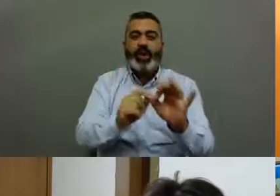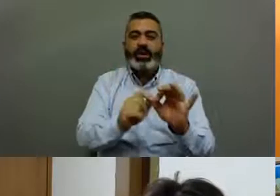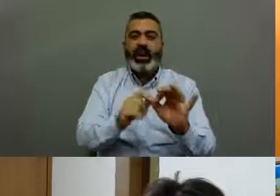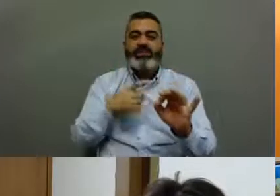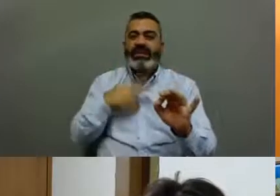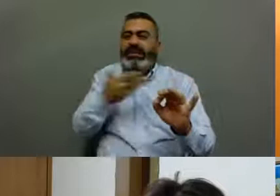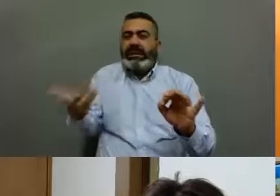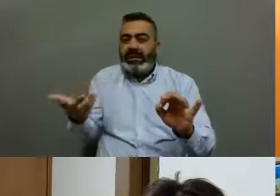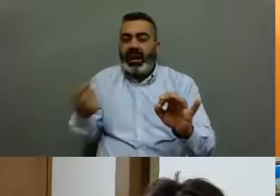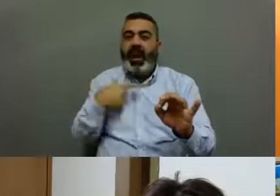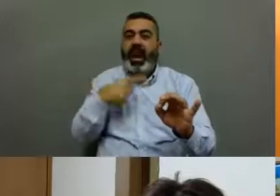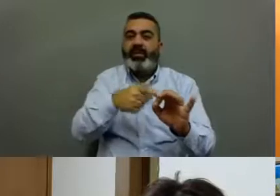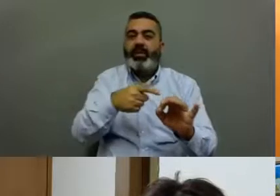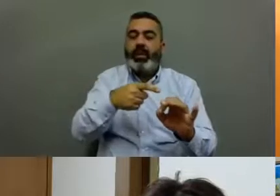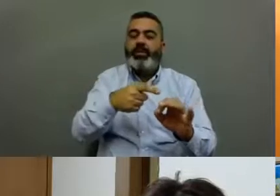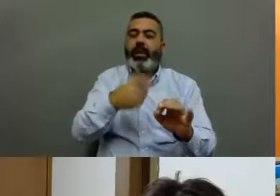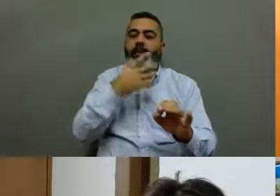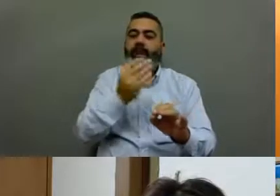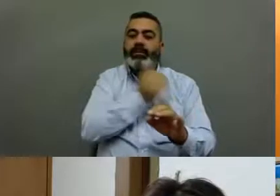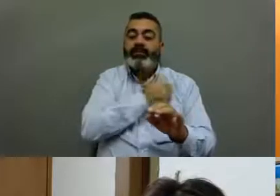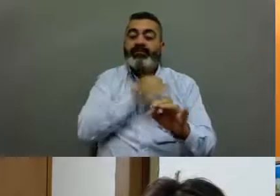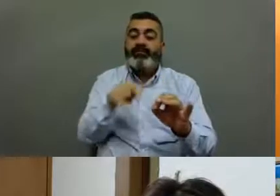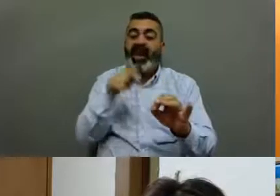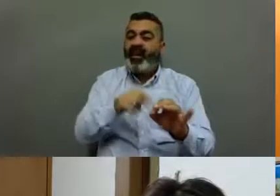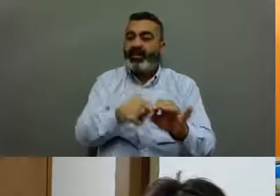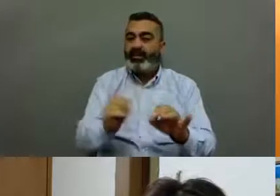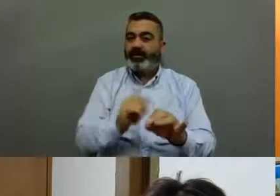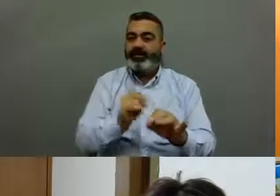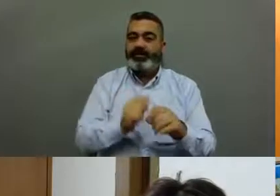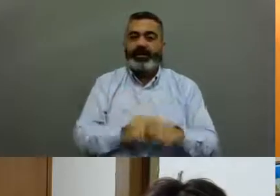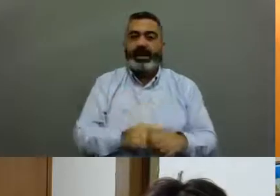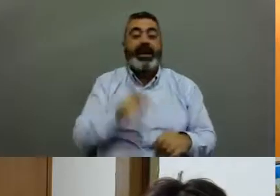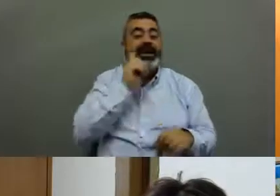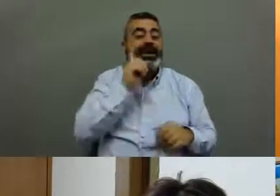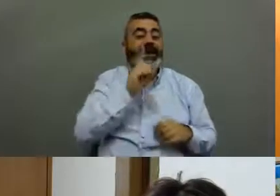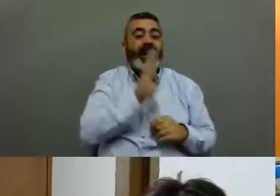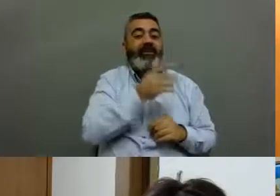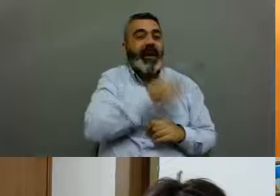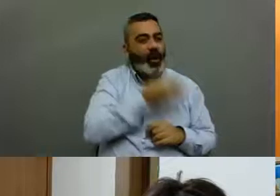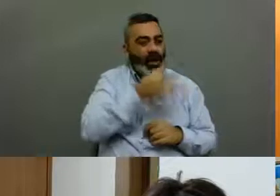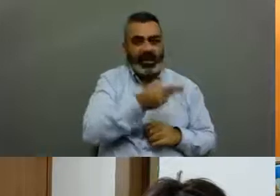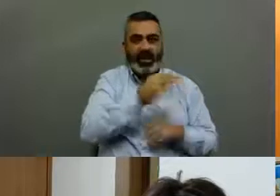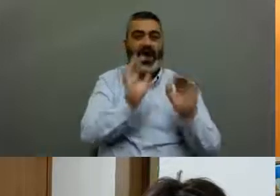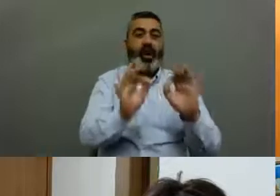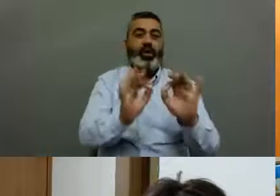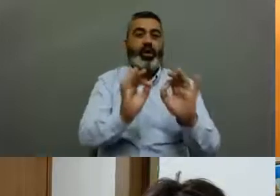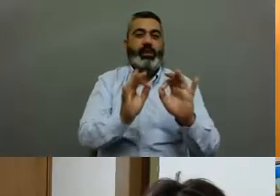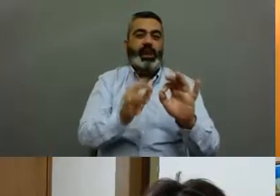μας. Και εδώ θέλω να πατήσω στην έννοια της κανονικότητας την οποία ανέφερε και η κυρία Βλάχου,